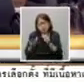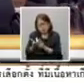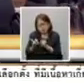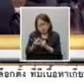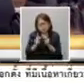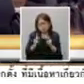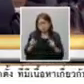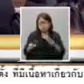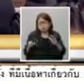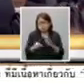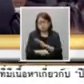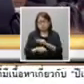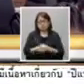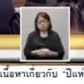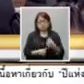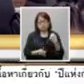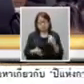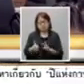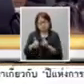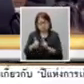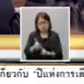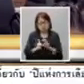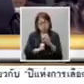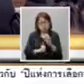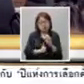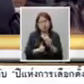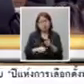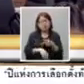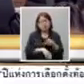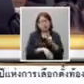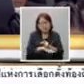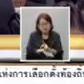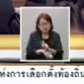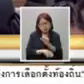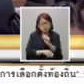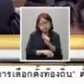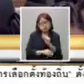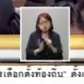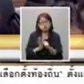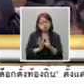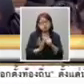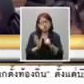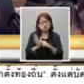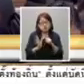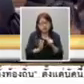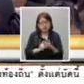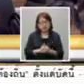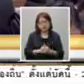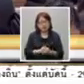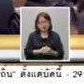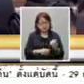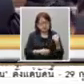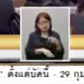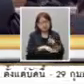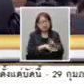ใหญ่ก็มีทั้งท่านรองสุชาติมีทั้งท่านประธานก็คือท่านสุประชัยด้วยใน